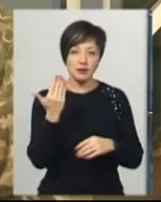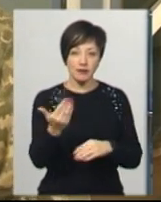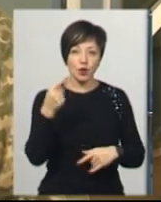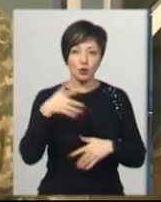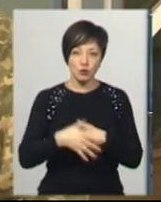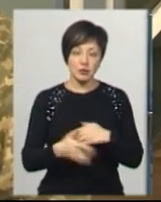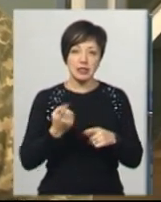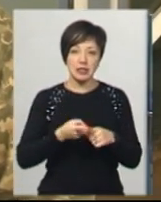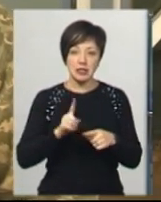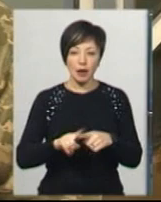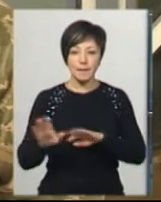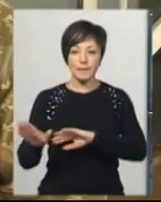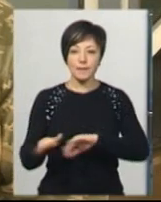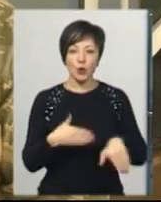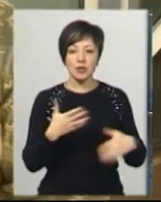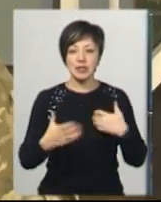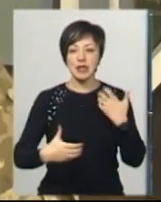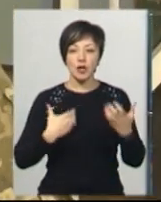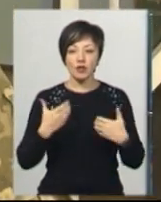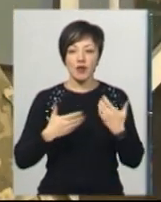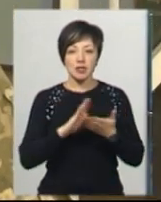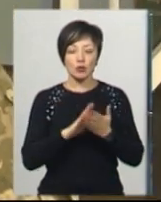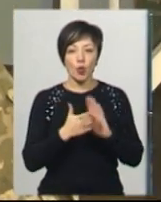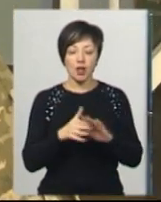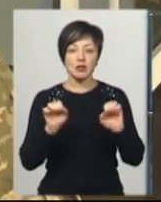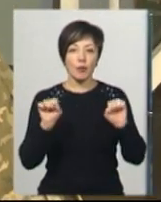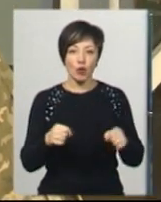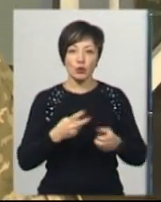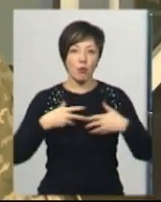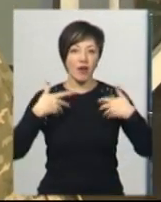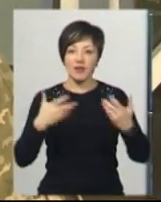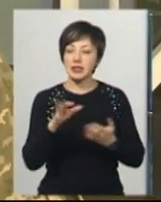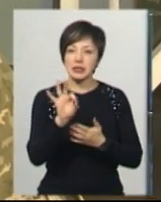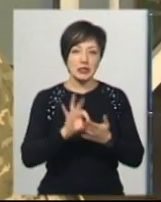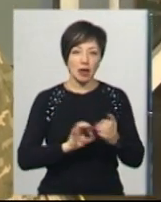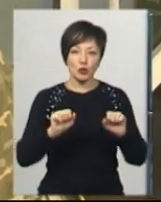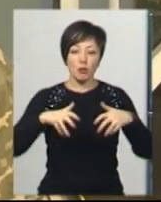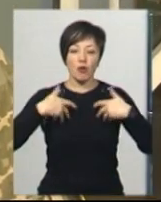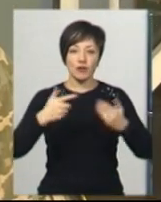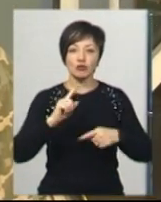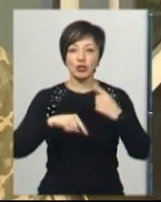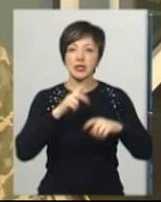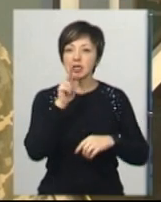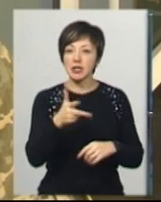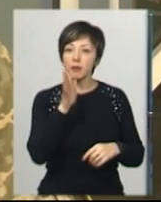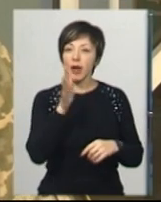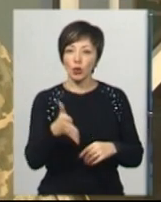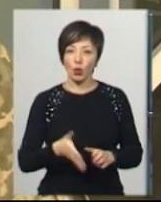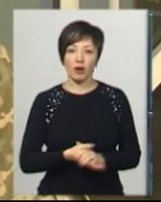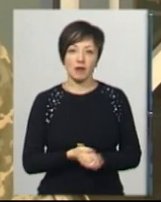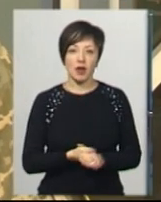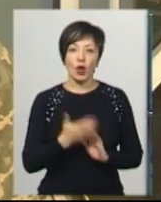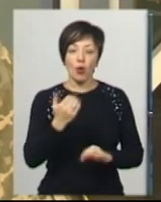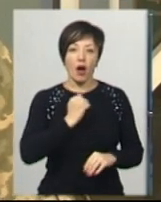це постстресова ситуація. Це може проявитися не зразу, а це може проявитися через 3 роки, через 5 років.